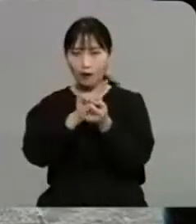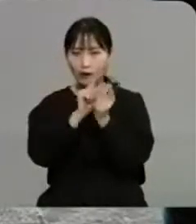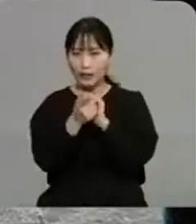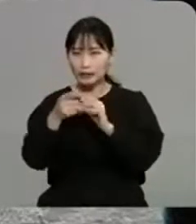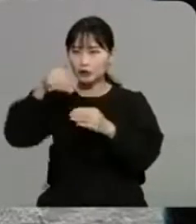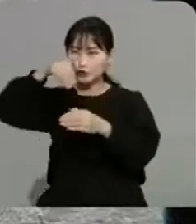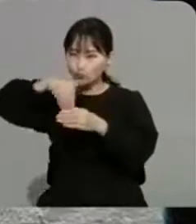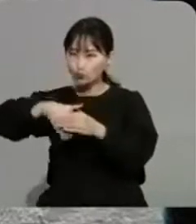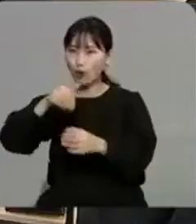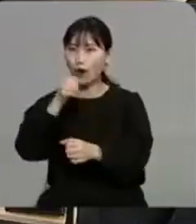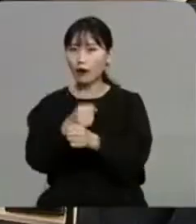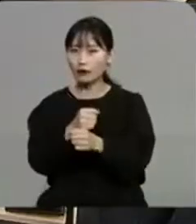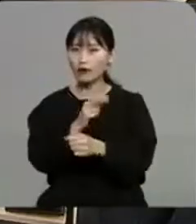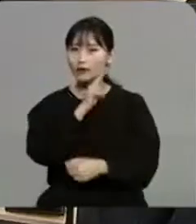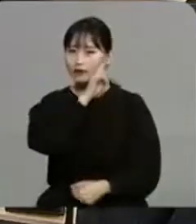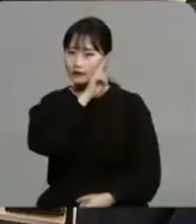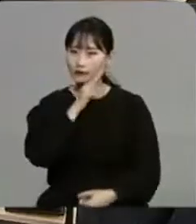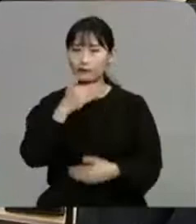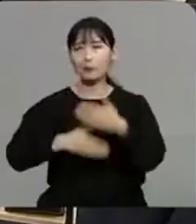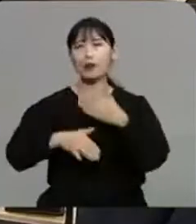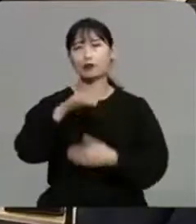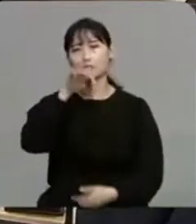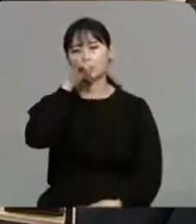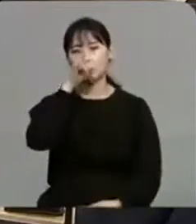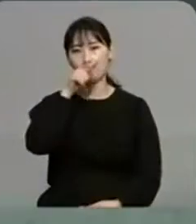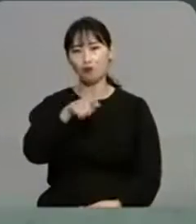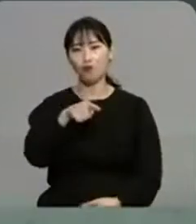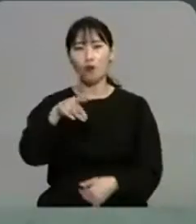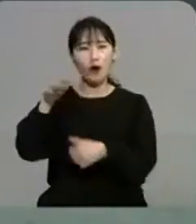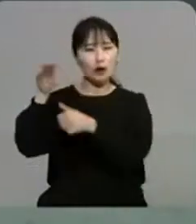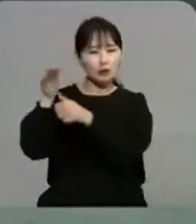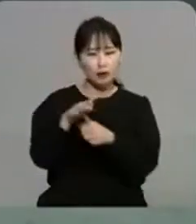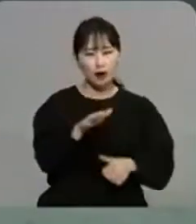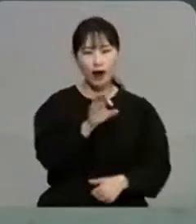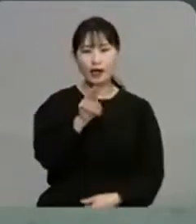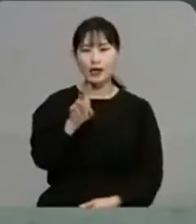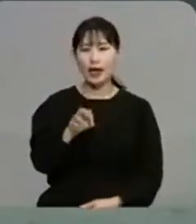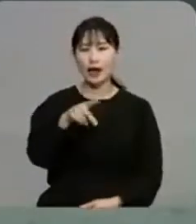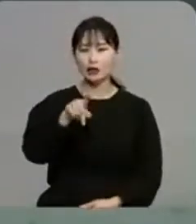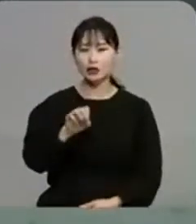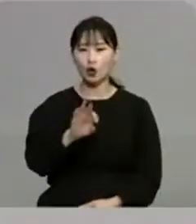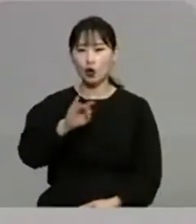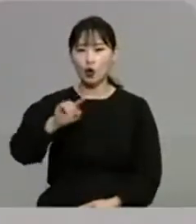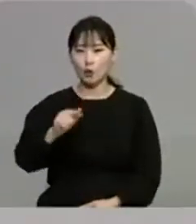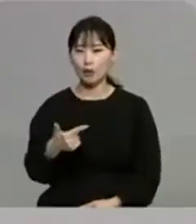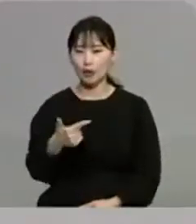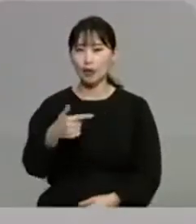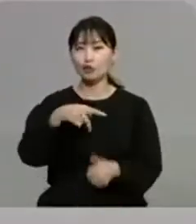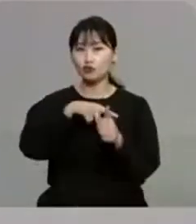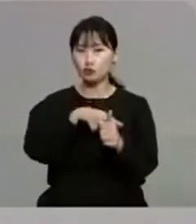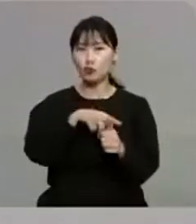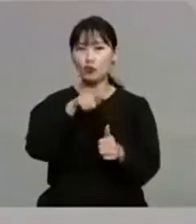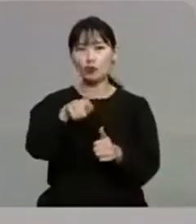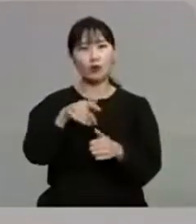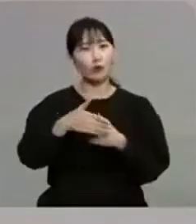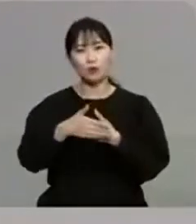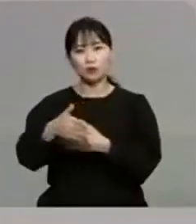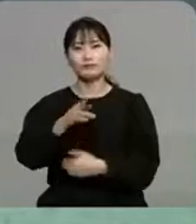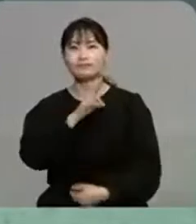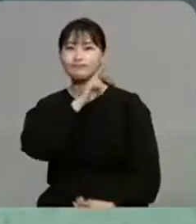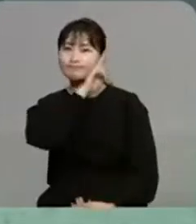있었다는 주장입니다 당선을 스 탈락한 양선 빈 후보는 곧바로 경선 과정의 의혹을 제기했습니다